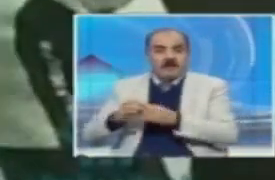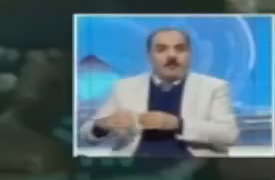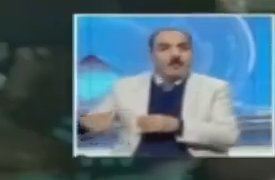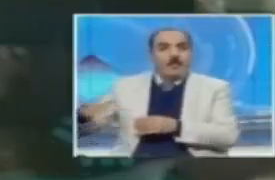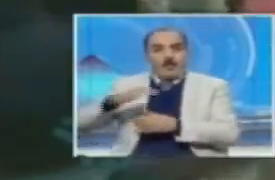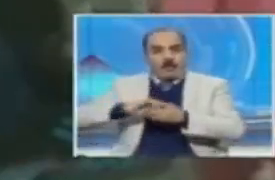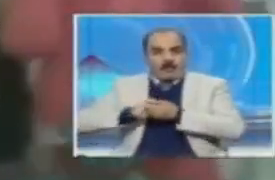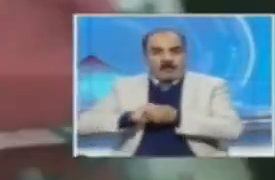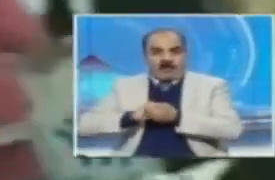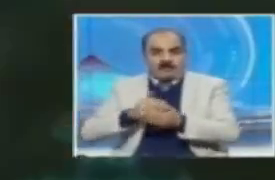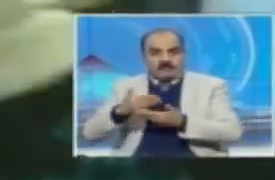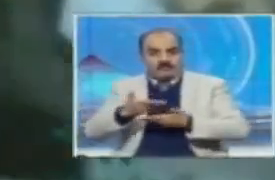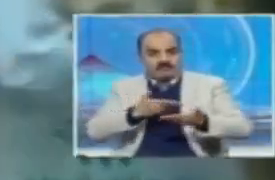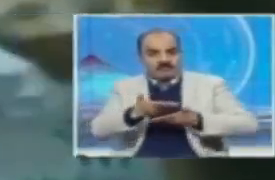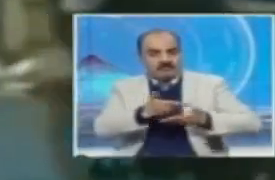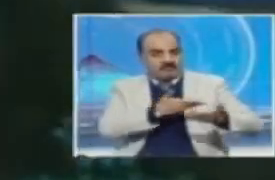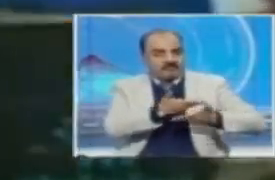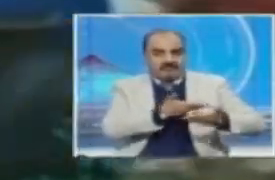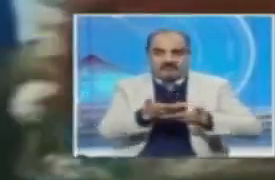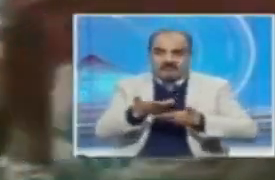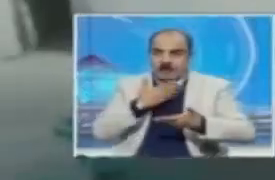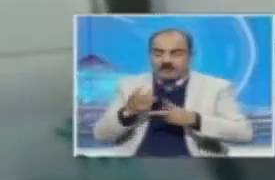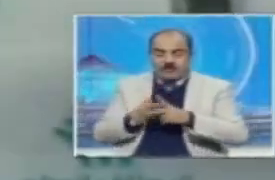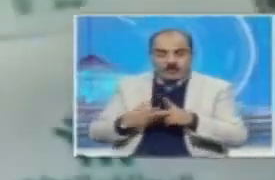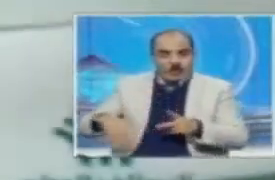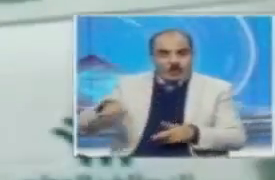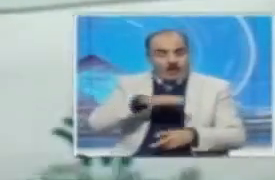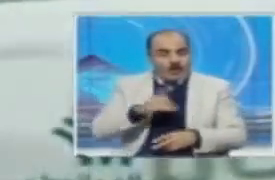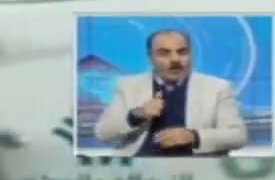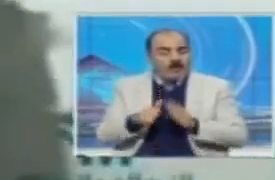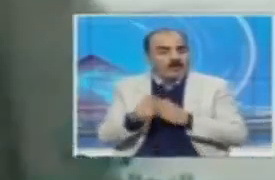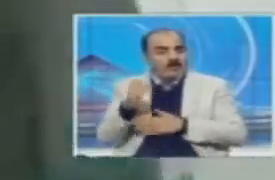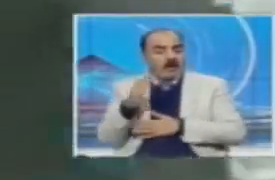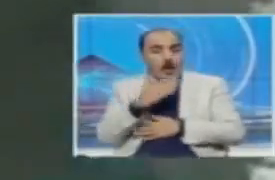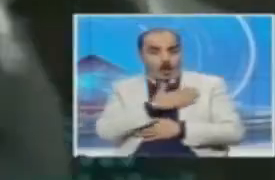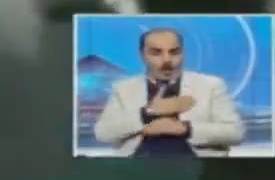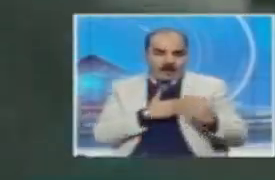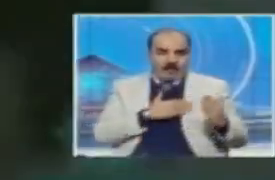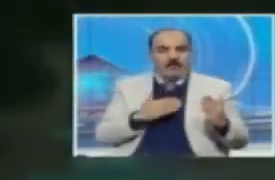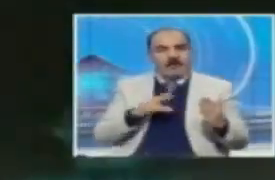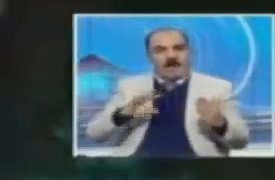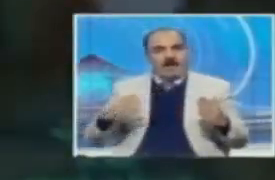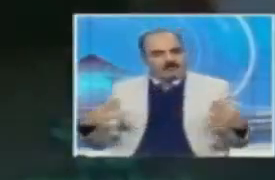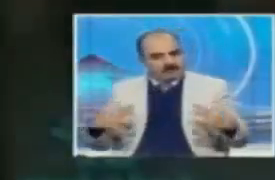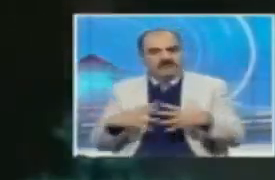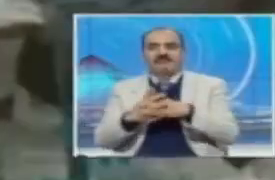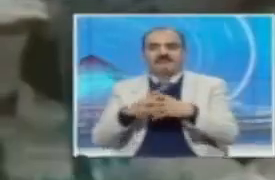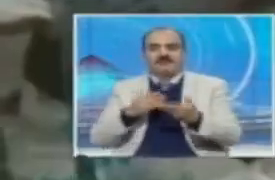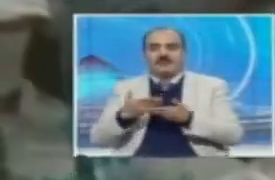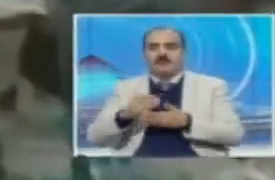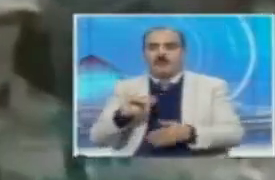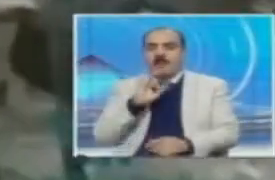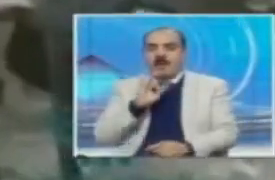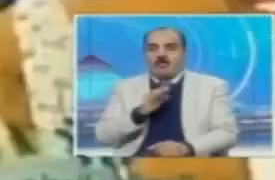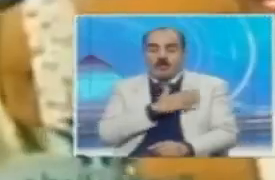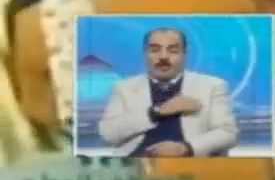الوطني للعمل الأهلي، تؤكد أن المجتمع الأهلي يمثل الذراع اليمنى للحكومة لما يقدمه من دور مهم